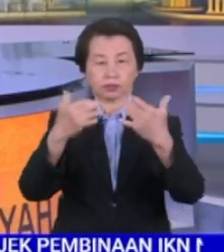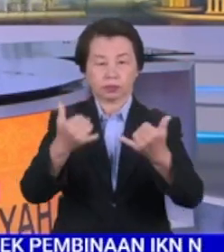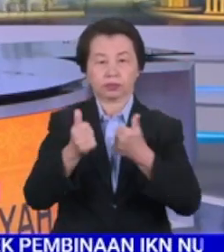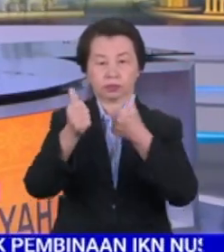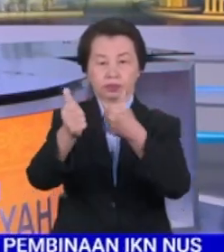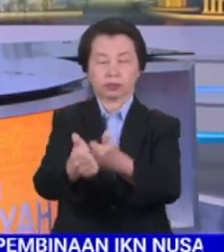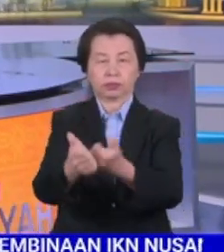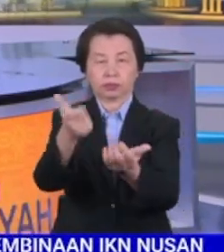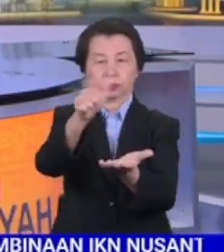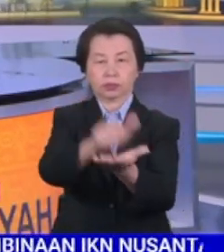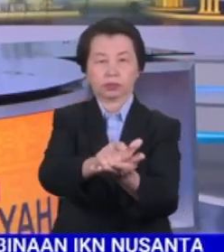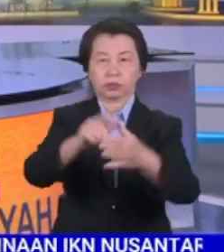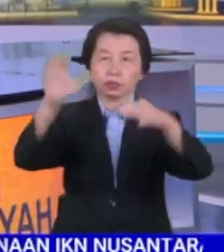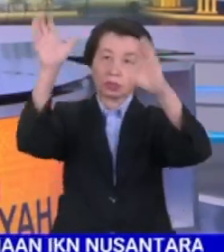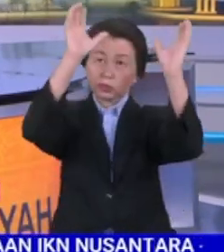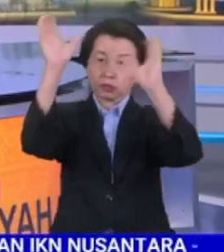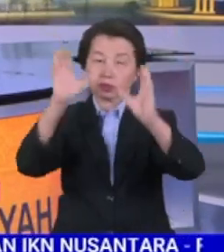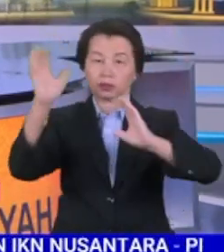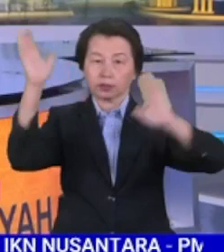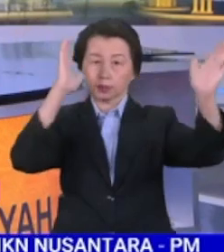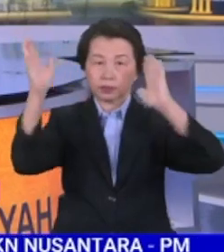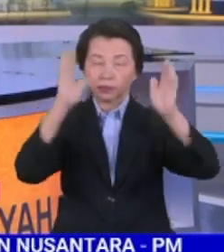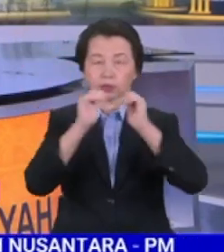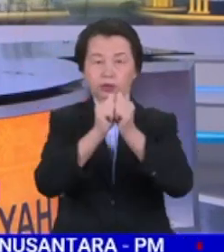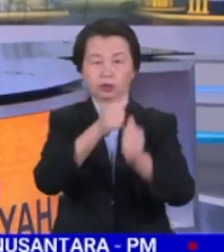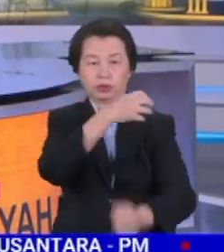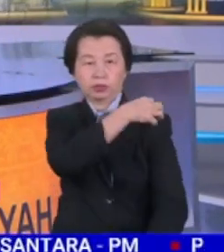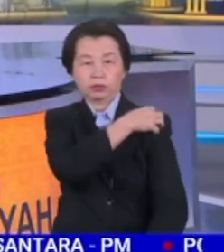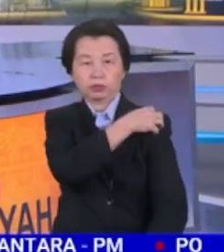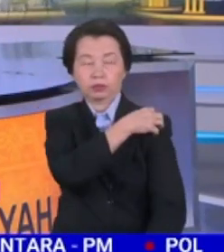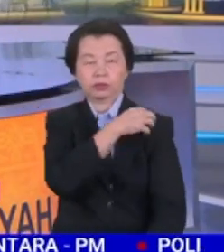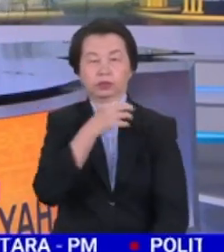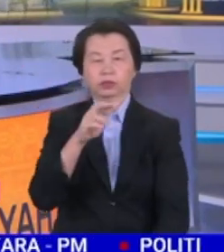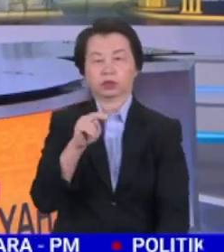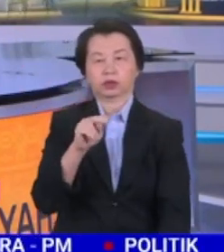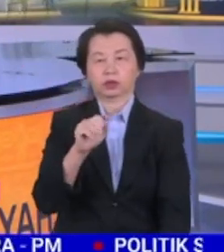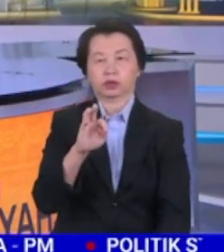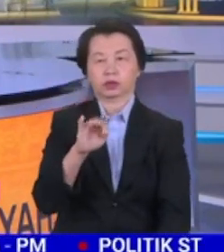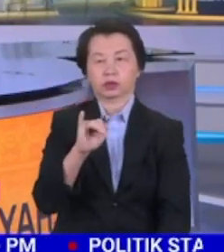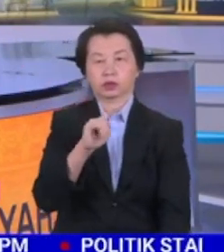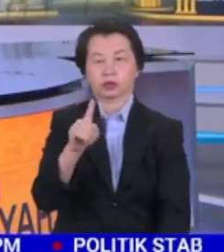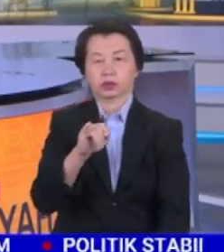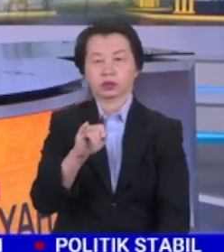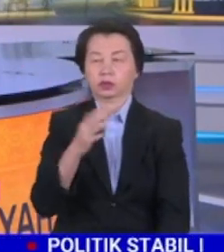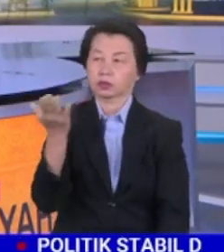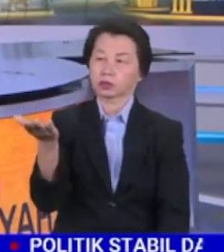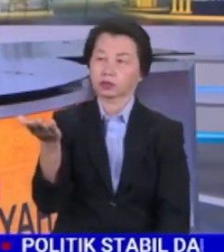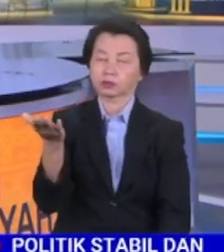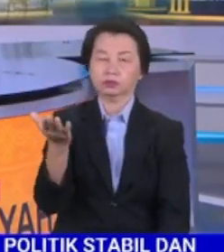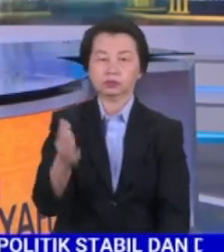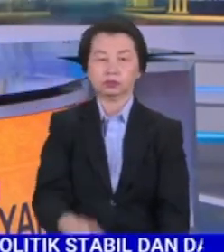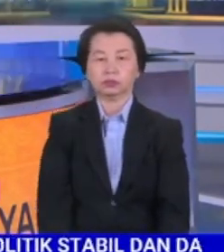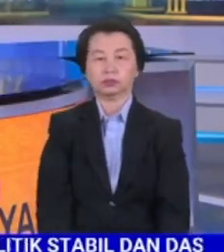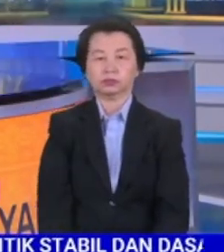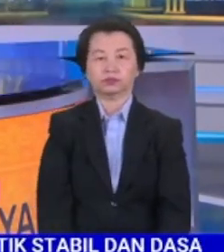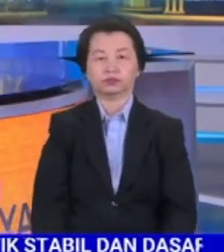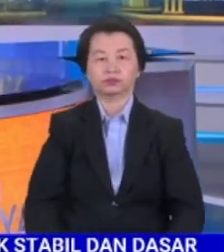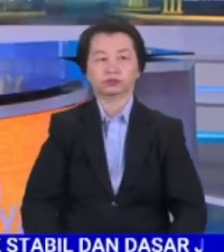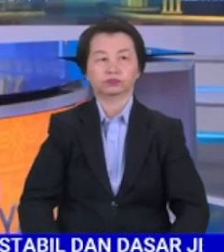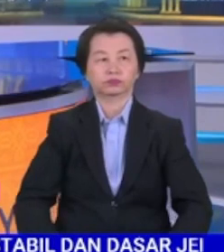kita ikuti laporan cuaca seluruh negara bersama pegawai Met Malaysia Muhammad Nafizi Mat Napiah. Silakan Nafizi.